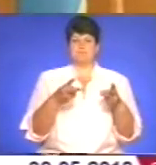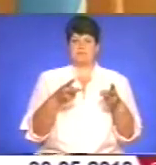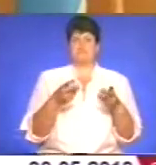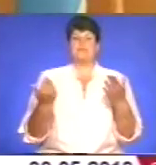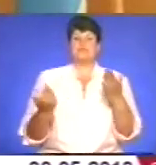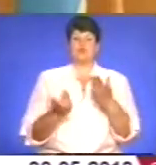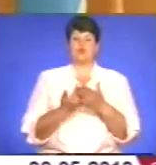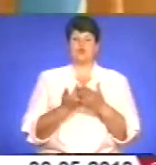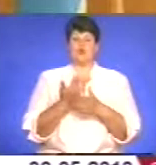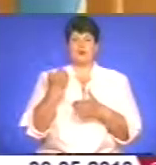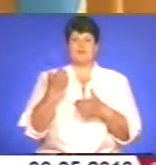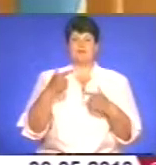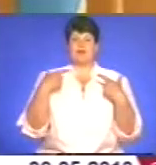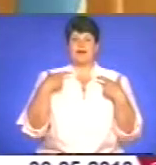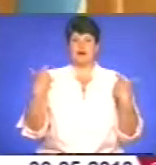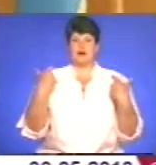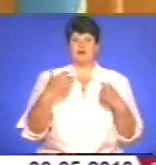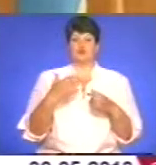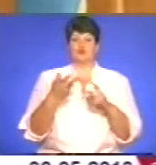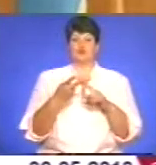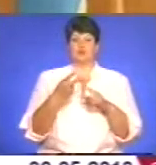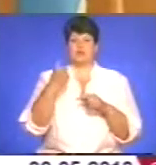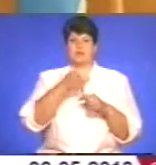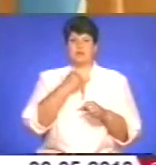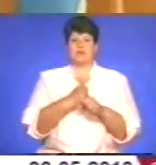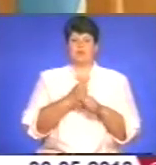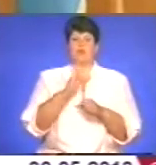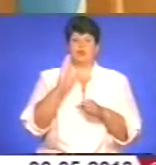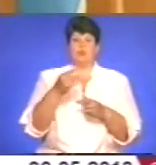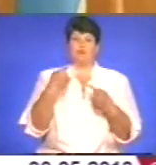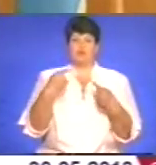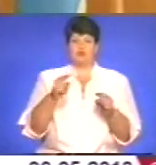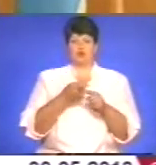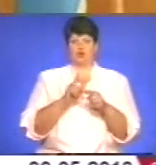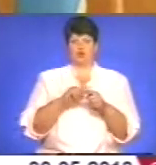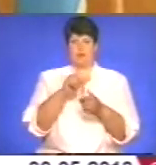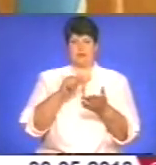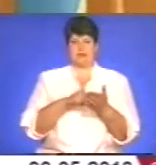новим генералом нашої міліції, який другий вже працює. Ми будемо по-іншому до цього питання підходити.